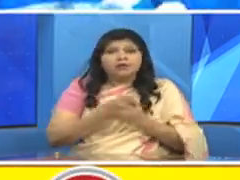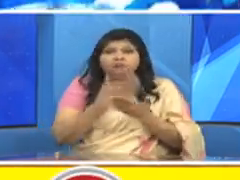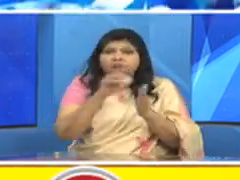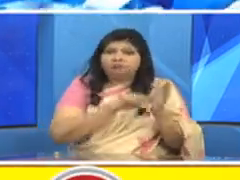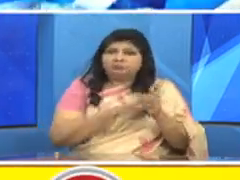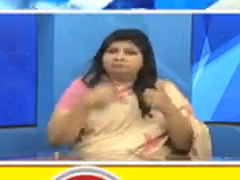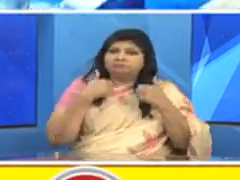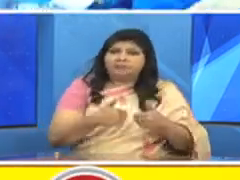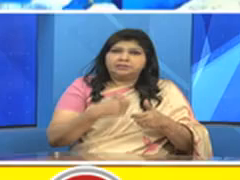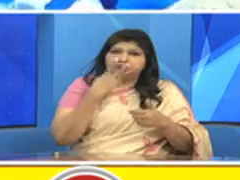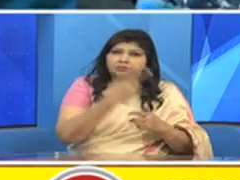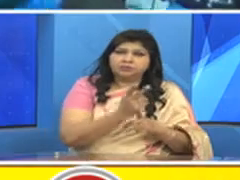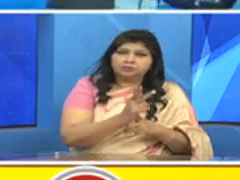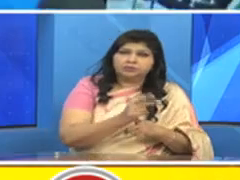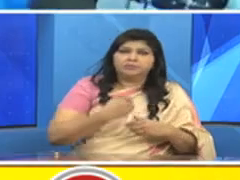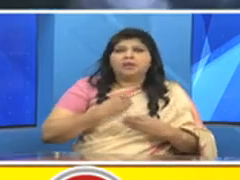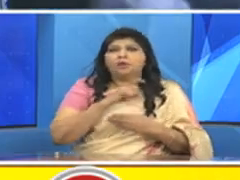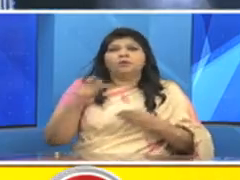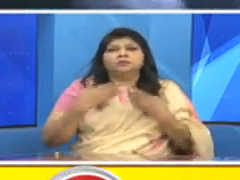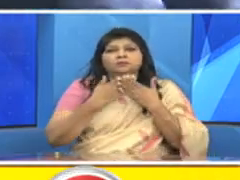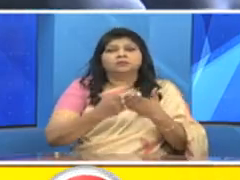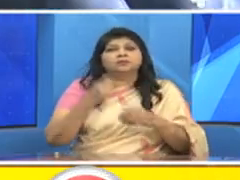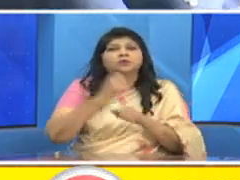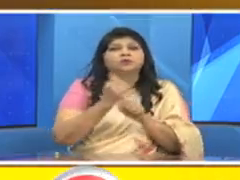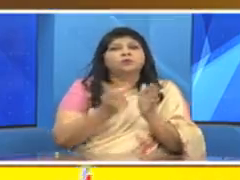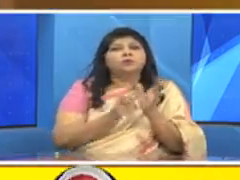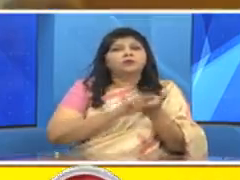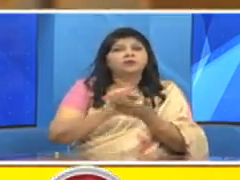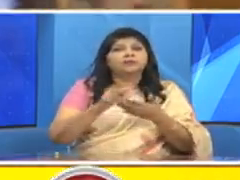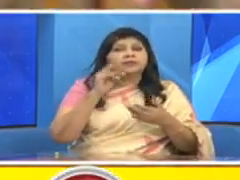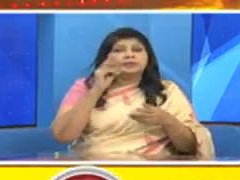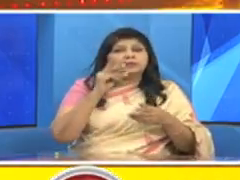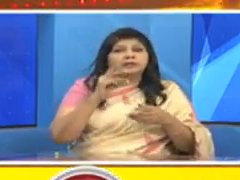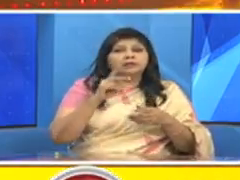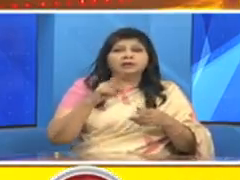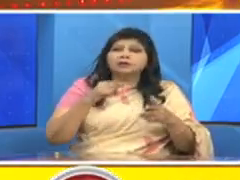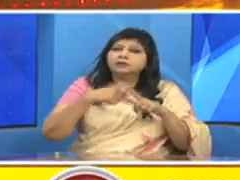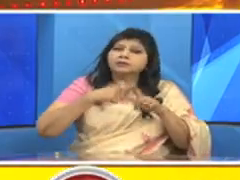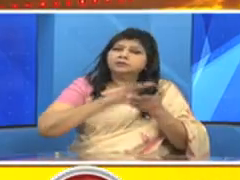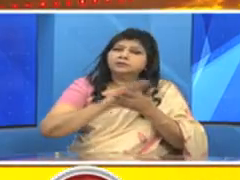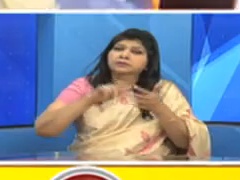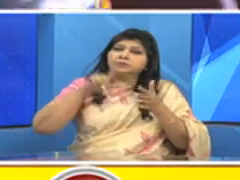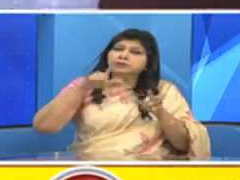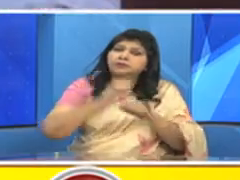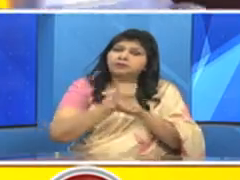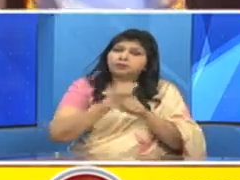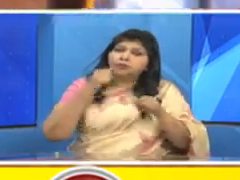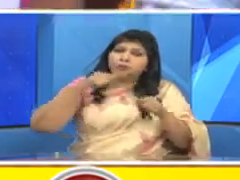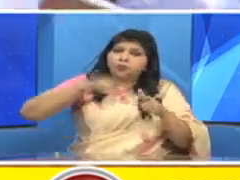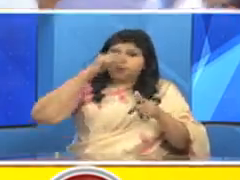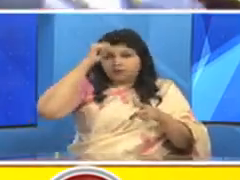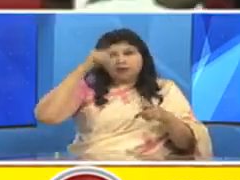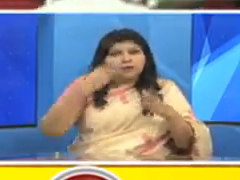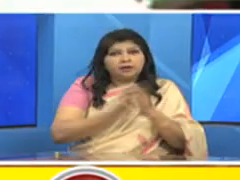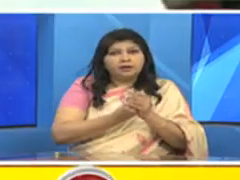हूं। साथियों, 22 जनवरी को ही गुवाहाटी में तीसरे खेलो इंडिया गेम्स का समापन हुआ है। इसमें विभिन्न